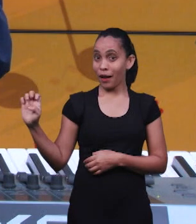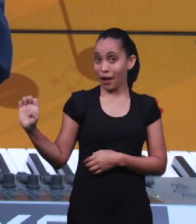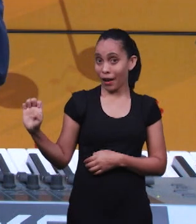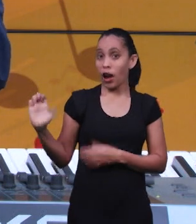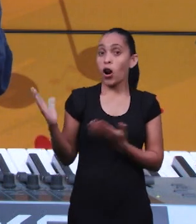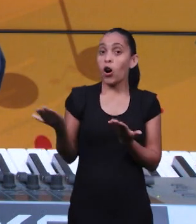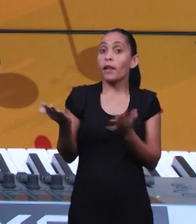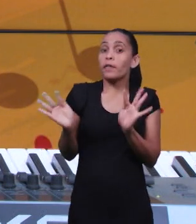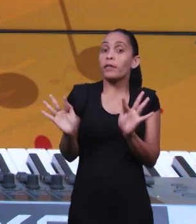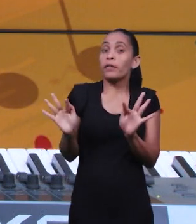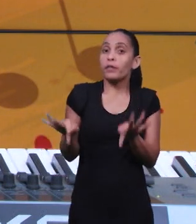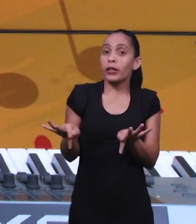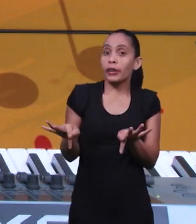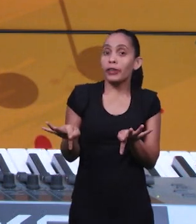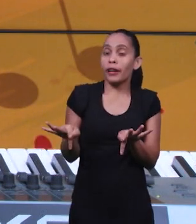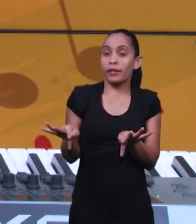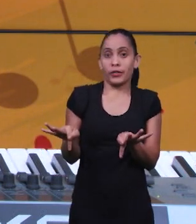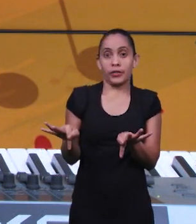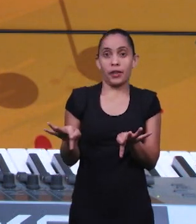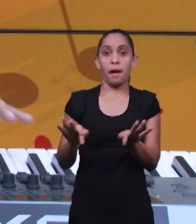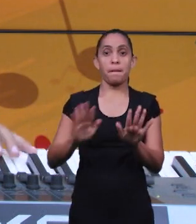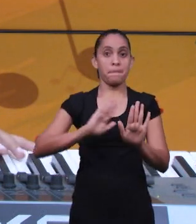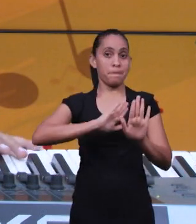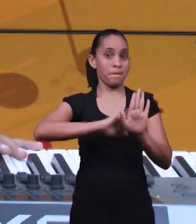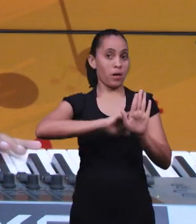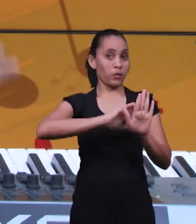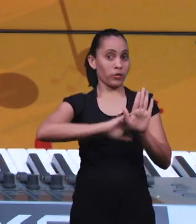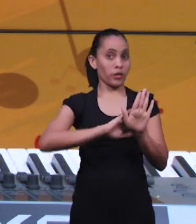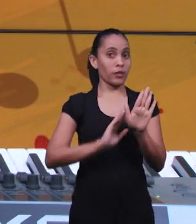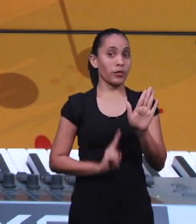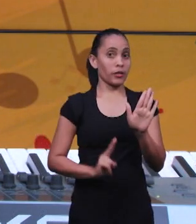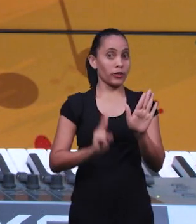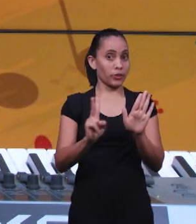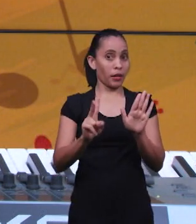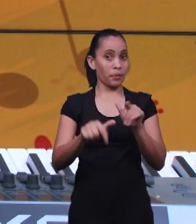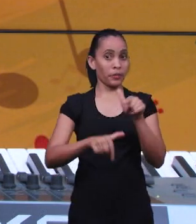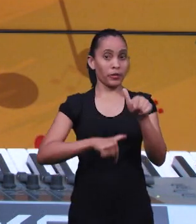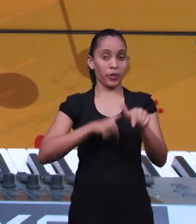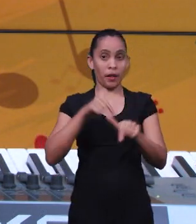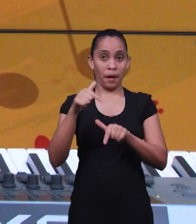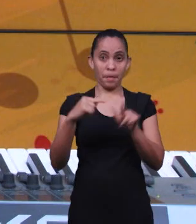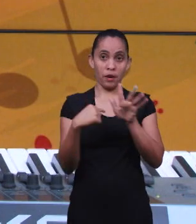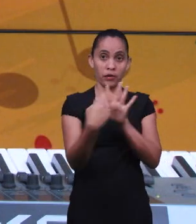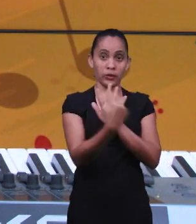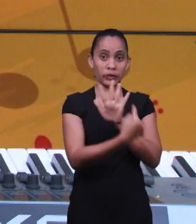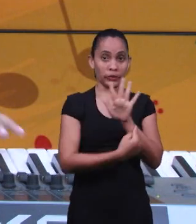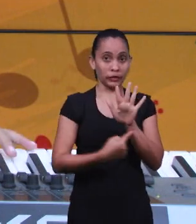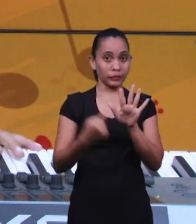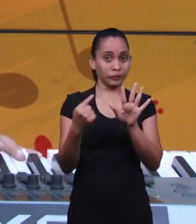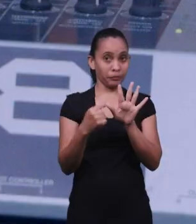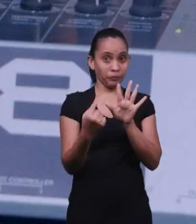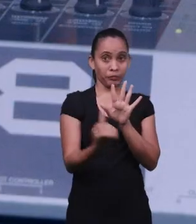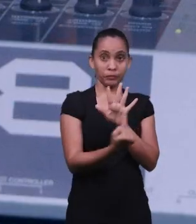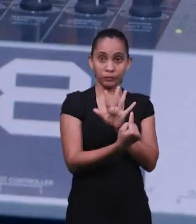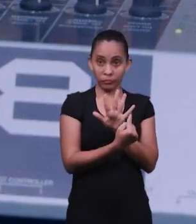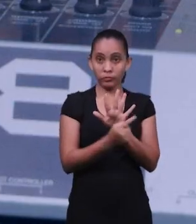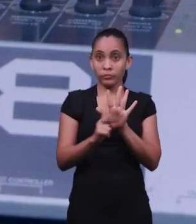Et on termine comme ça. La main gauche, toujours on travaille le doigt 5, le doigt 2 et le doigt 1.